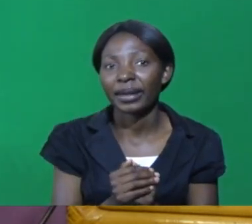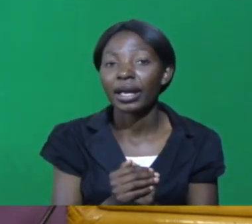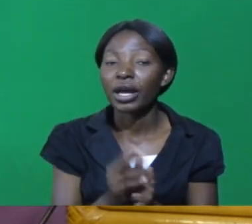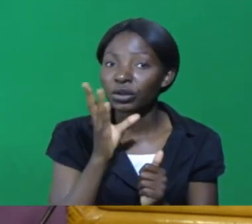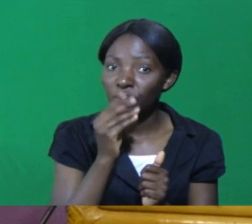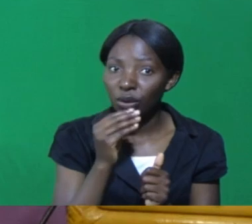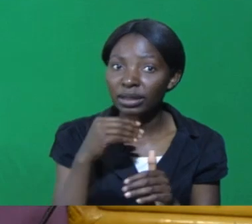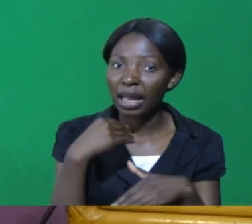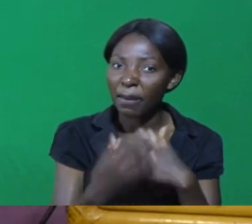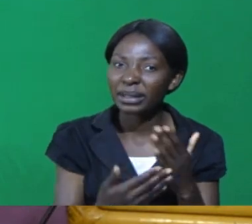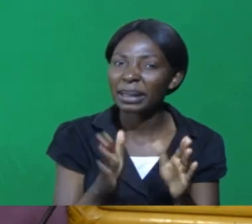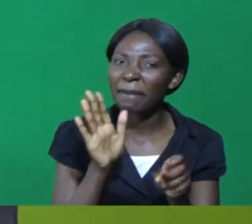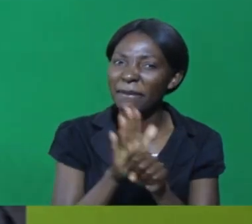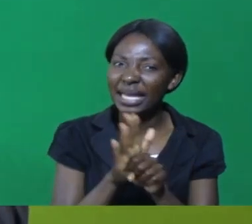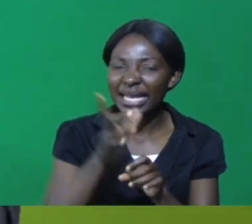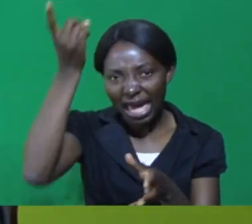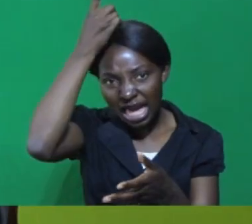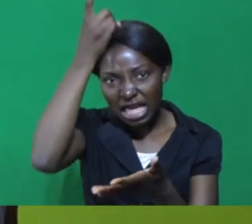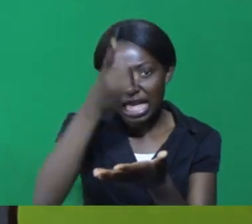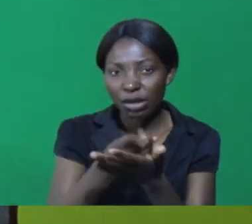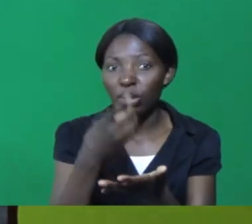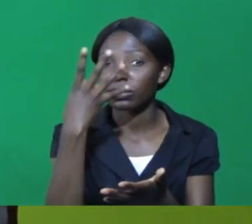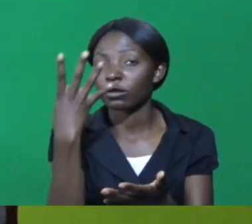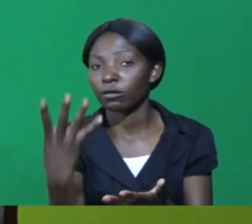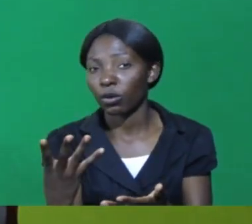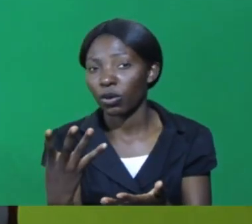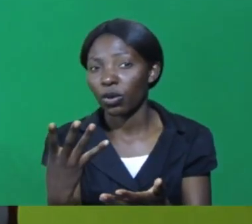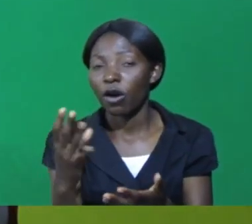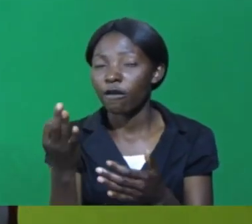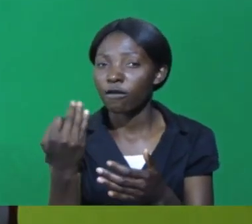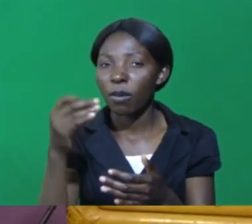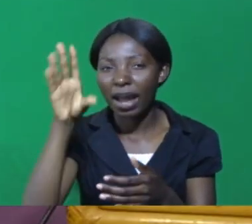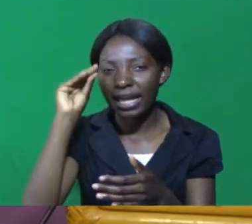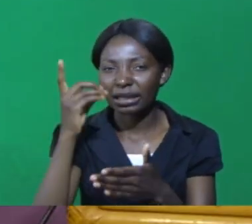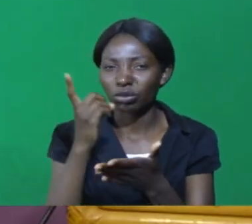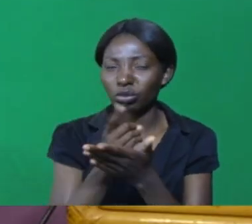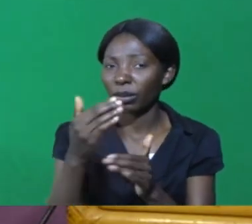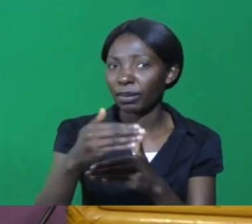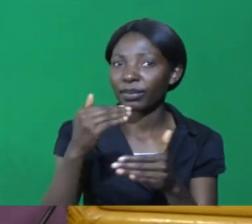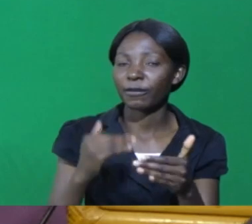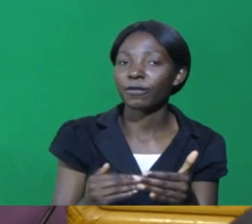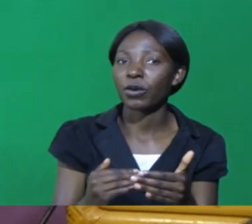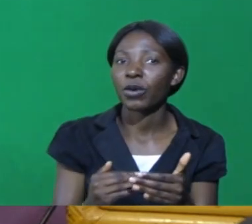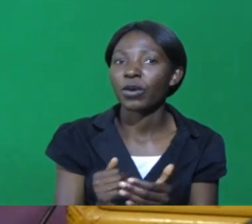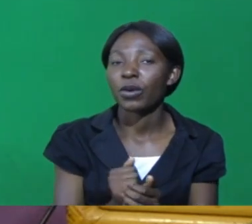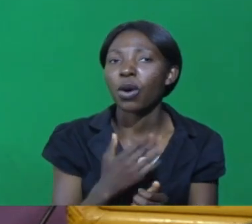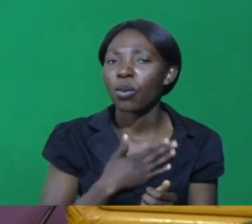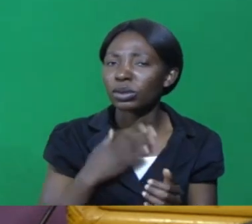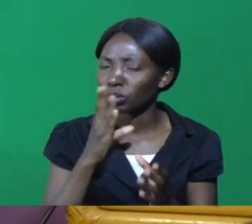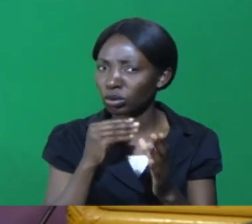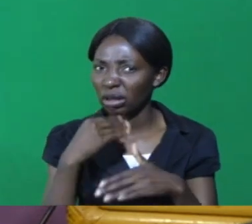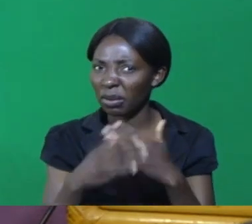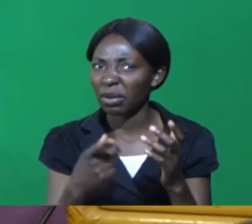Panotaurwa nyaya yeumambo hunokwana kuita 4 muzvidzidzo zvatakaita. Amenoti mungade kuudza here vateereri umambo kuti kana